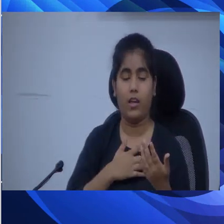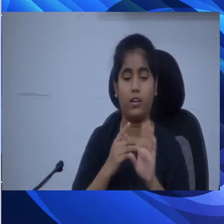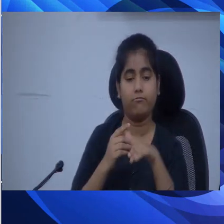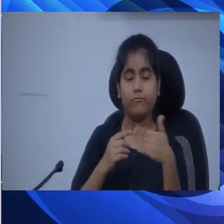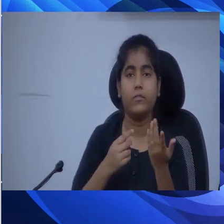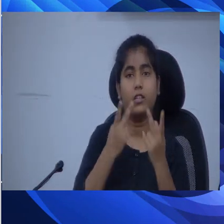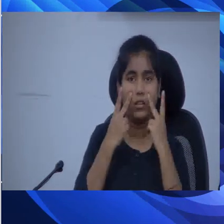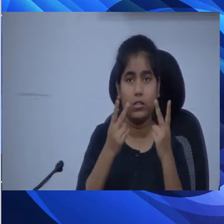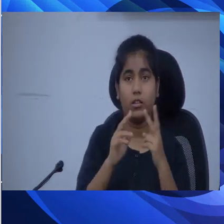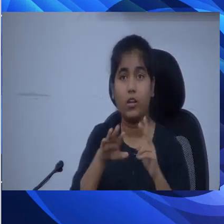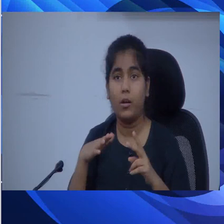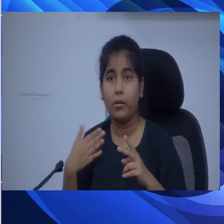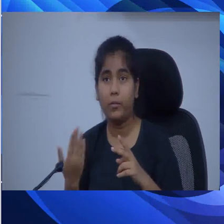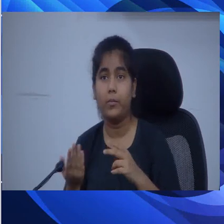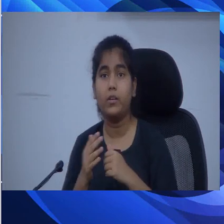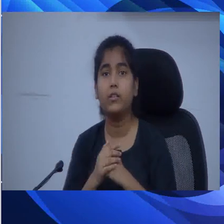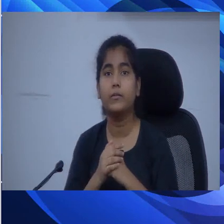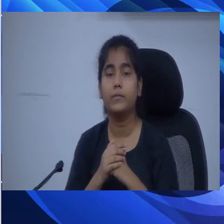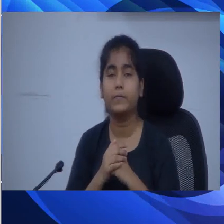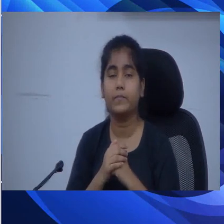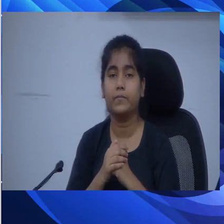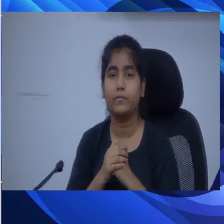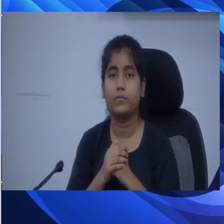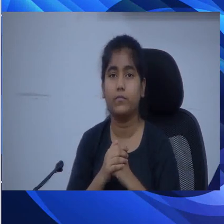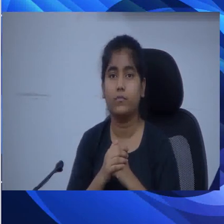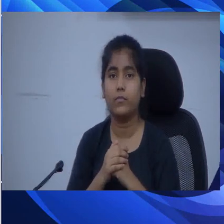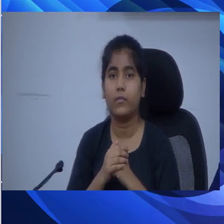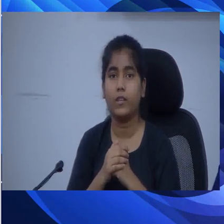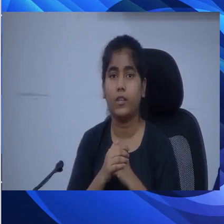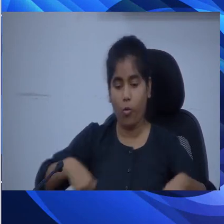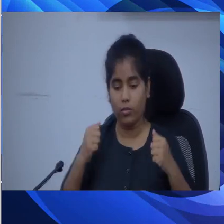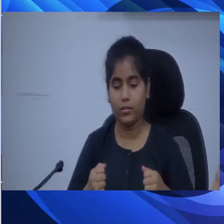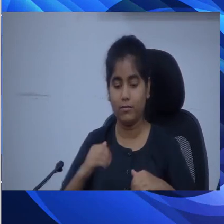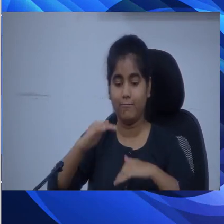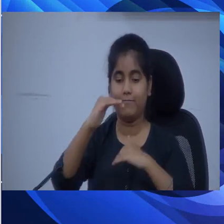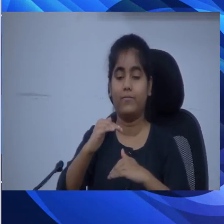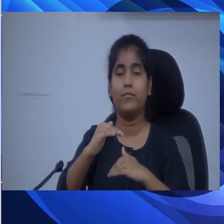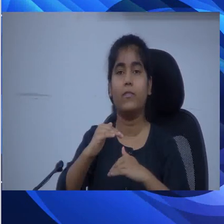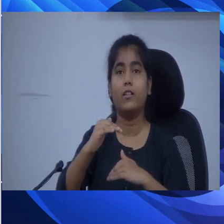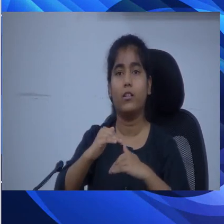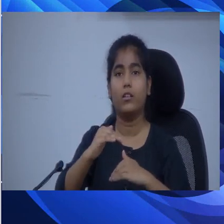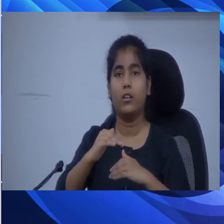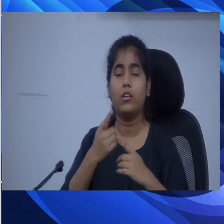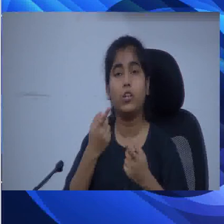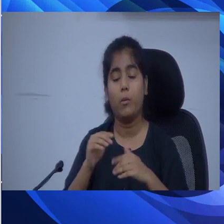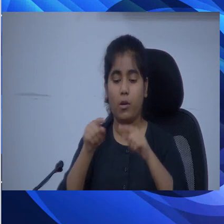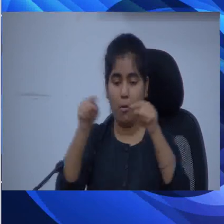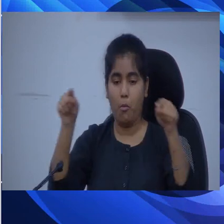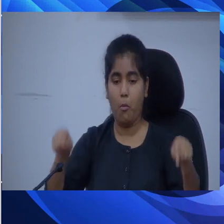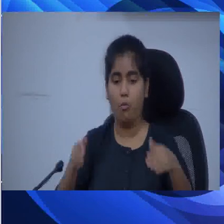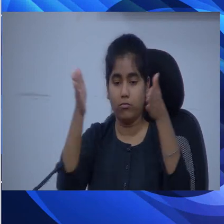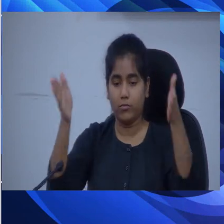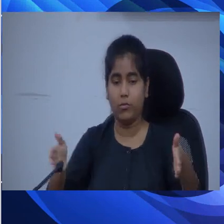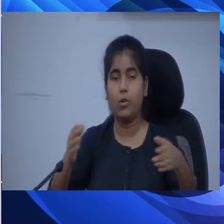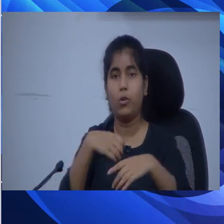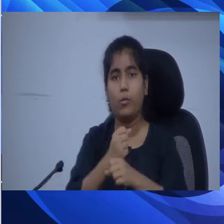जो उनके साइड में है उस फोटोग्राफ के ऑन द लेफ्ट हैंड साइड, और जहाँ ये लेडी व्हीलचेयर पे है ये आप अपने लेवल से वो बात कर सकती हैं। एक तो